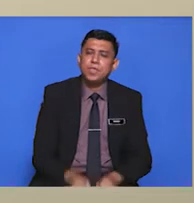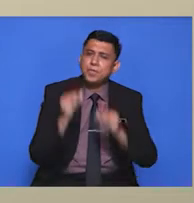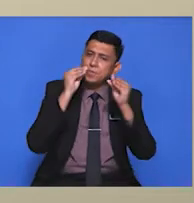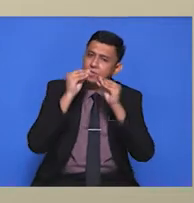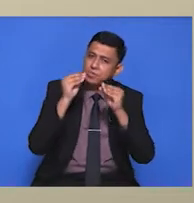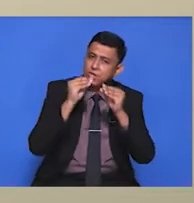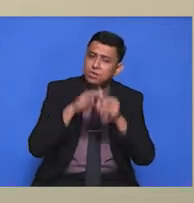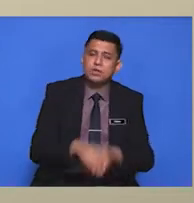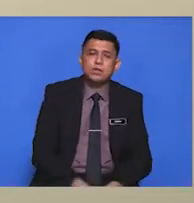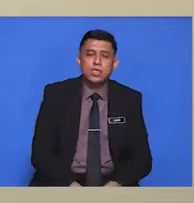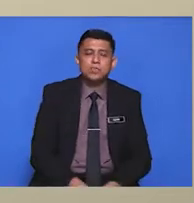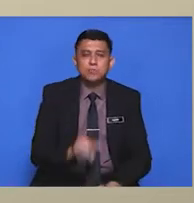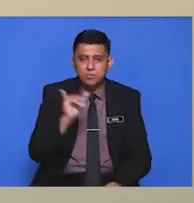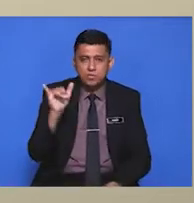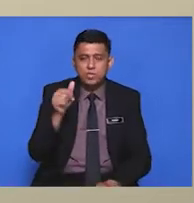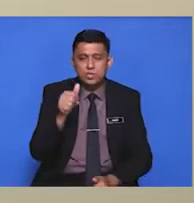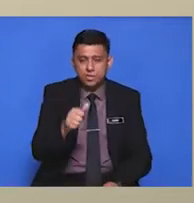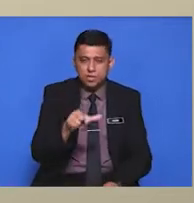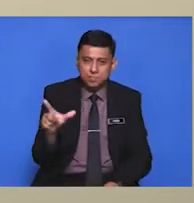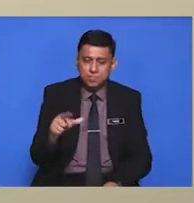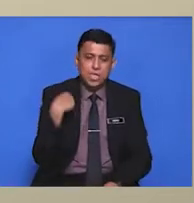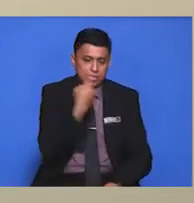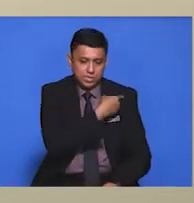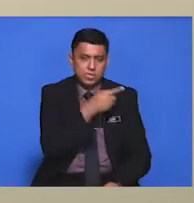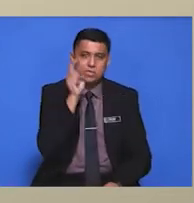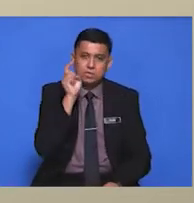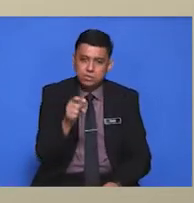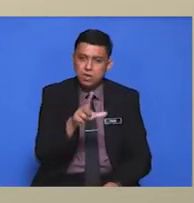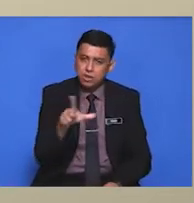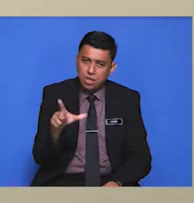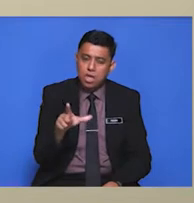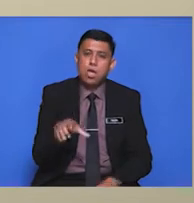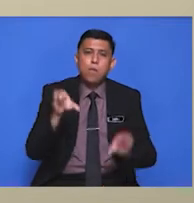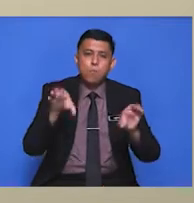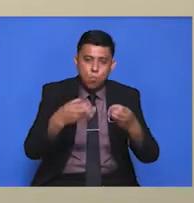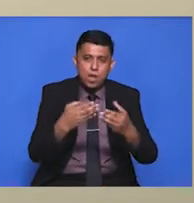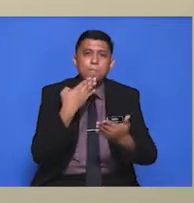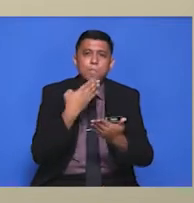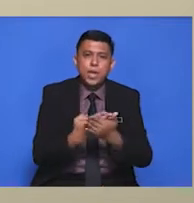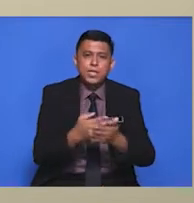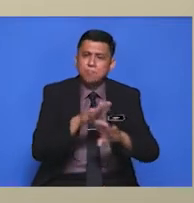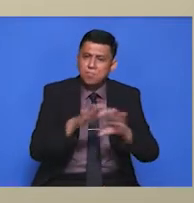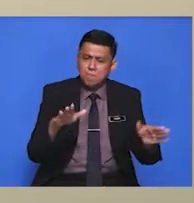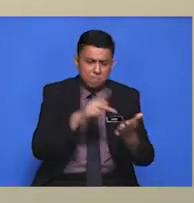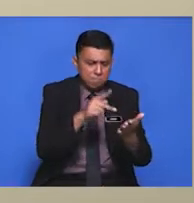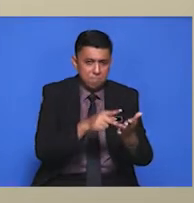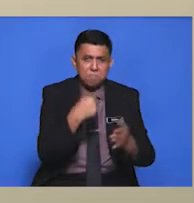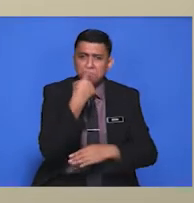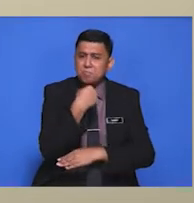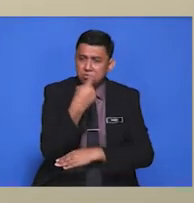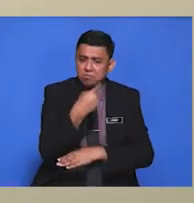dihasilkan daripada nilai tersebut ialah kita hendaklah berbuat baik tanpa mengira sesiapa.